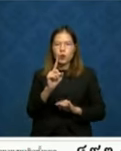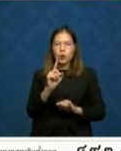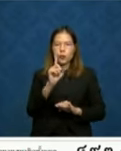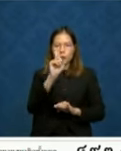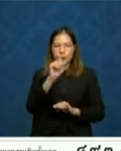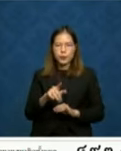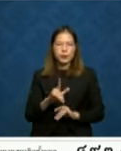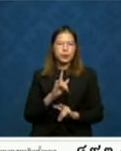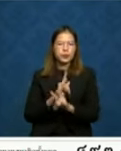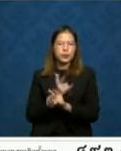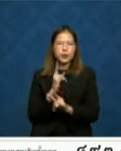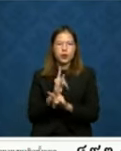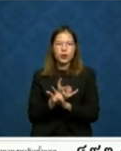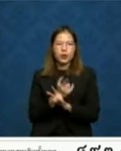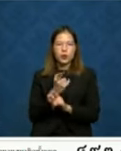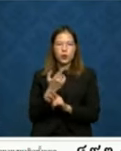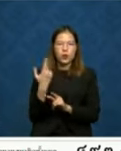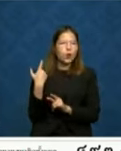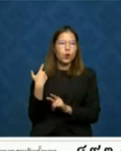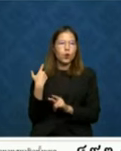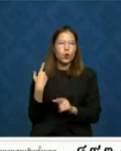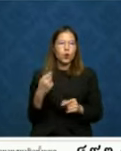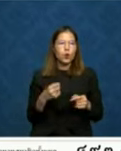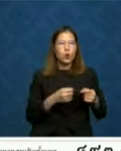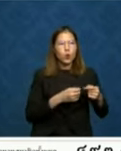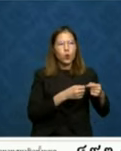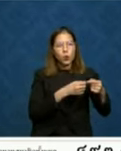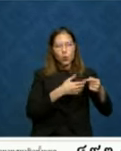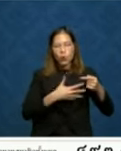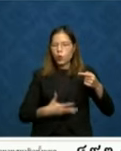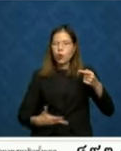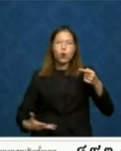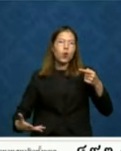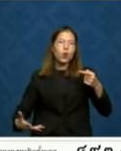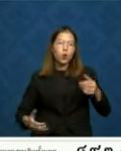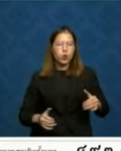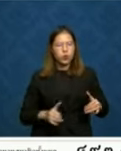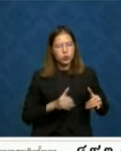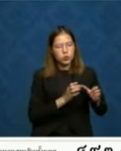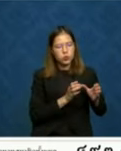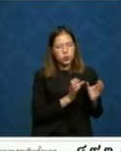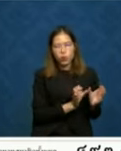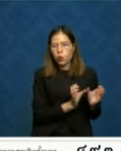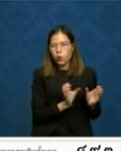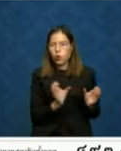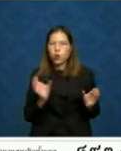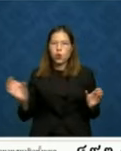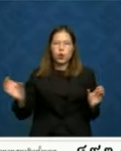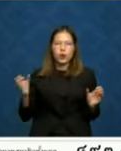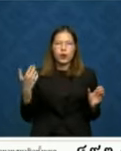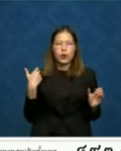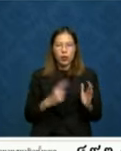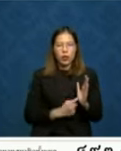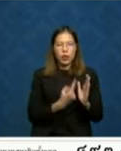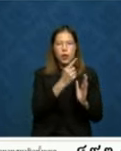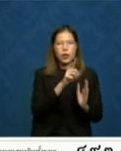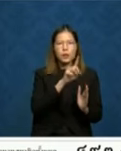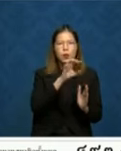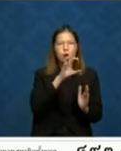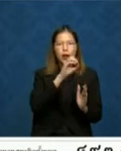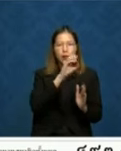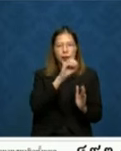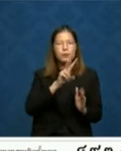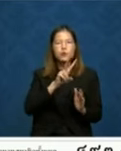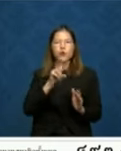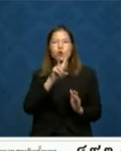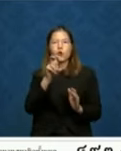แต่เหล้าครับเหล้าทุกยี่ห้อครับโชว์ในร้านสะดวกซื้อมีราคาตั้งแต่150บาท